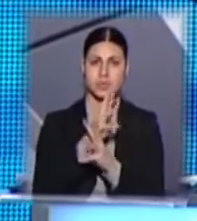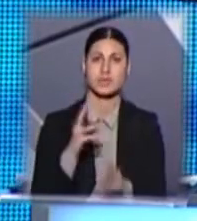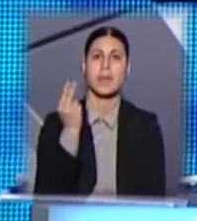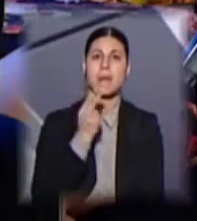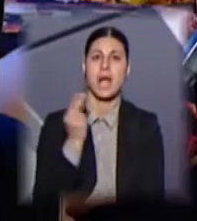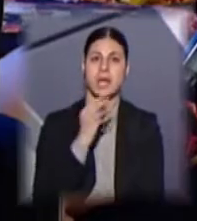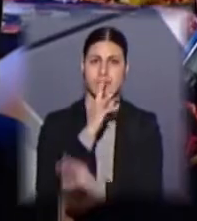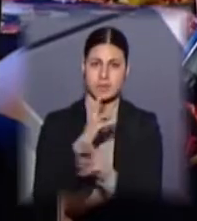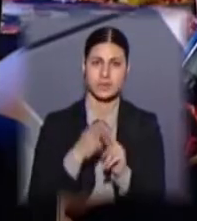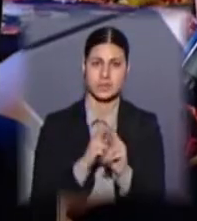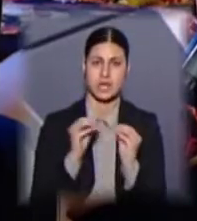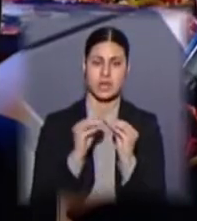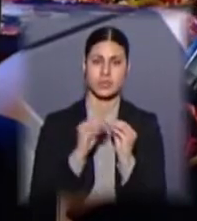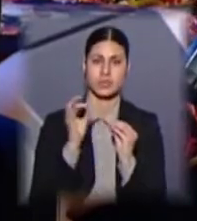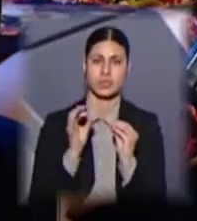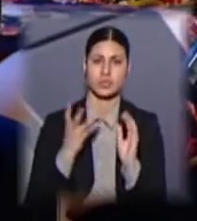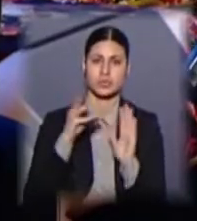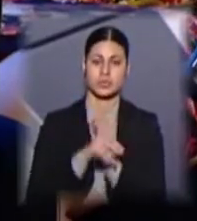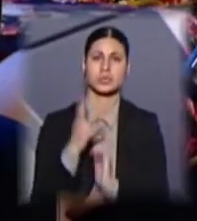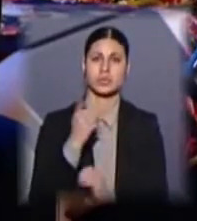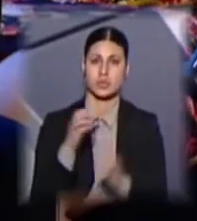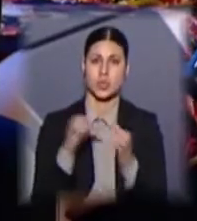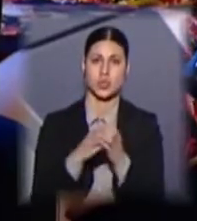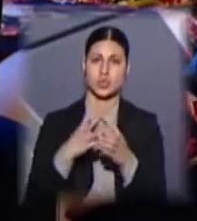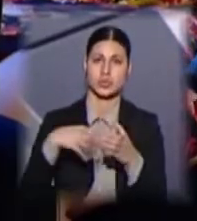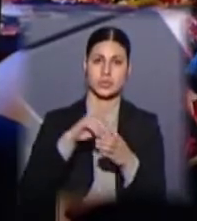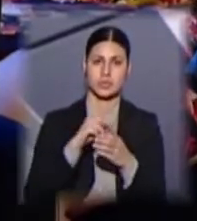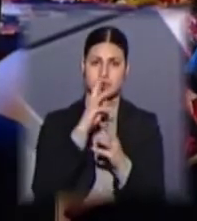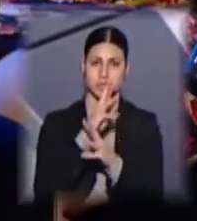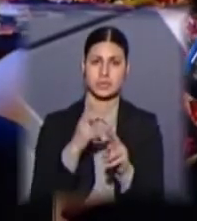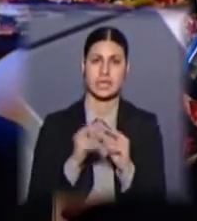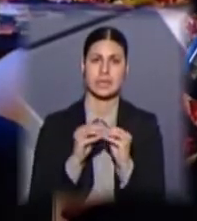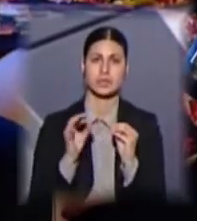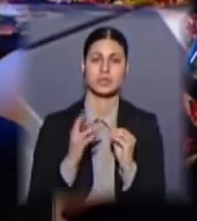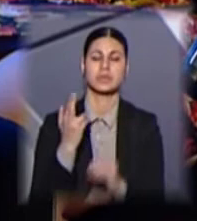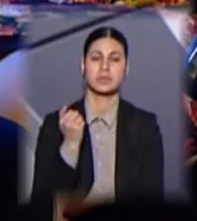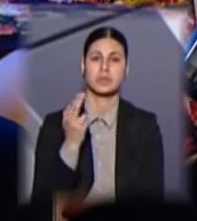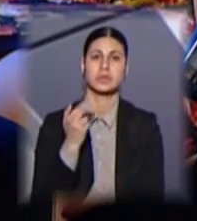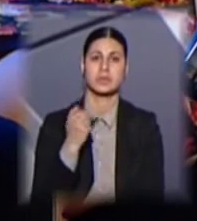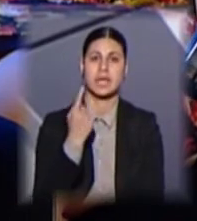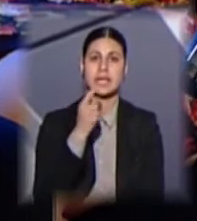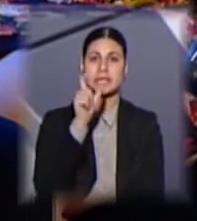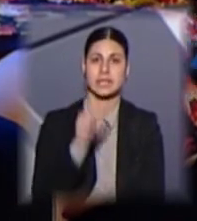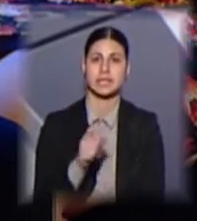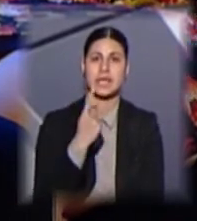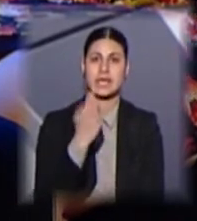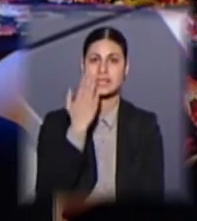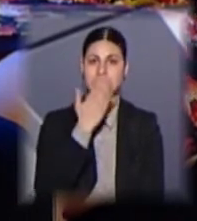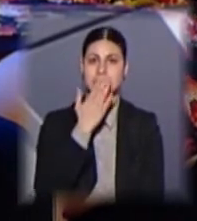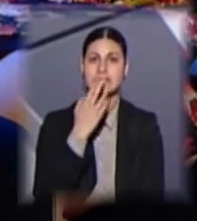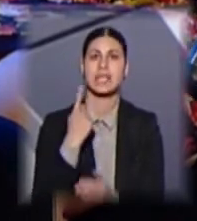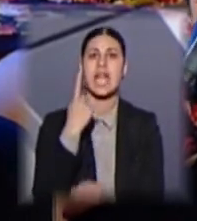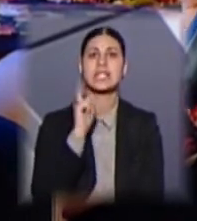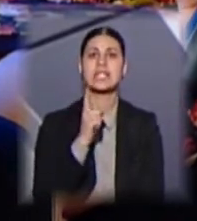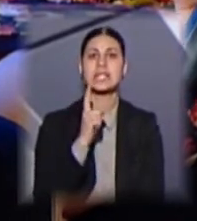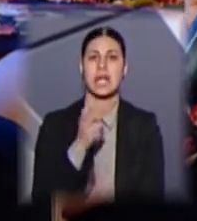მხატვრისთვის, ანუ მთელი გუნდის ჰონორარებიც ამათ პროცენტში უნდა შესულიყო. ამათ პროცენტში და ჩვენ რო დავიანგარიშეთ თითო ავტორს, მე მგონი თითო წიგნი ერთი თეთრი